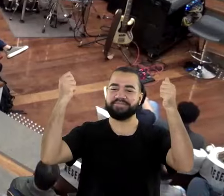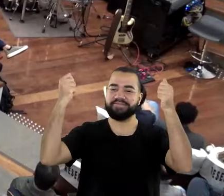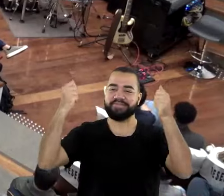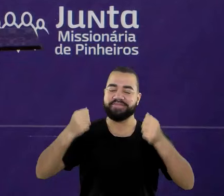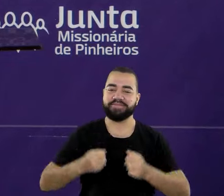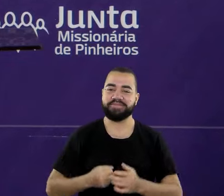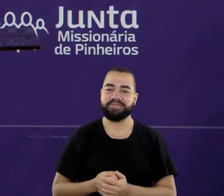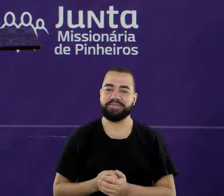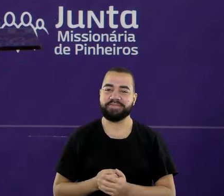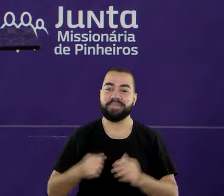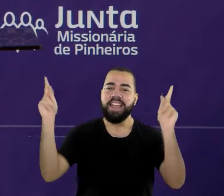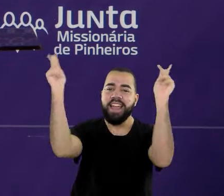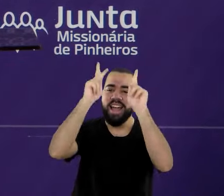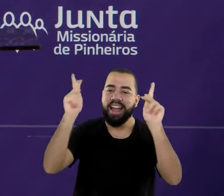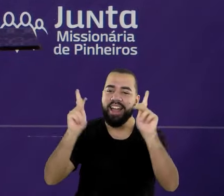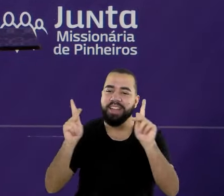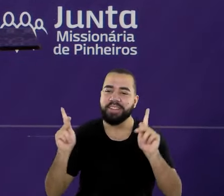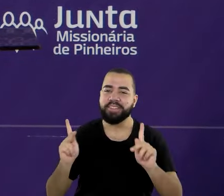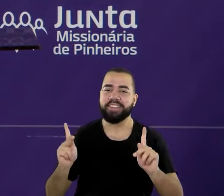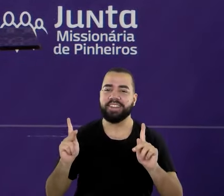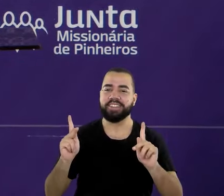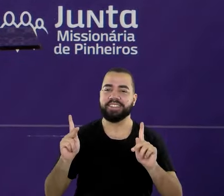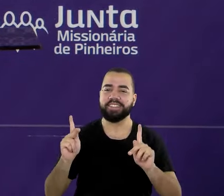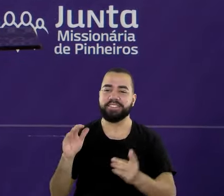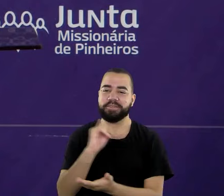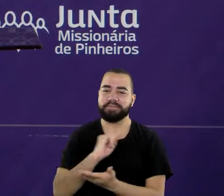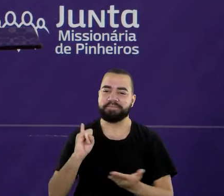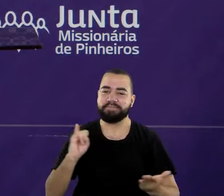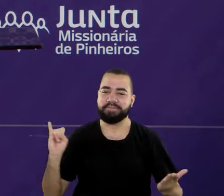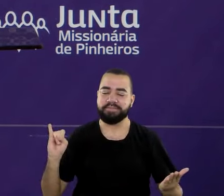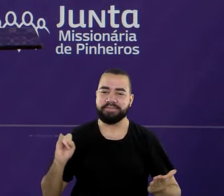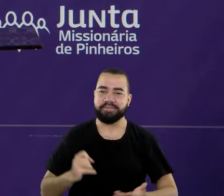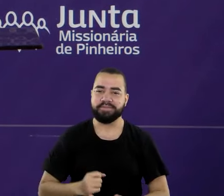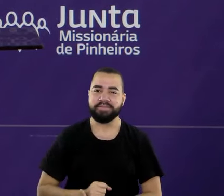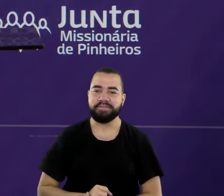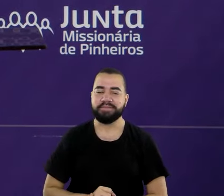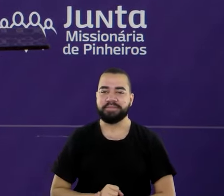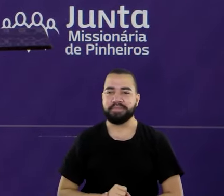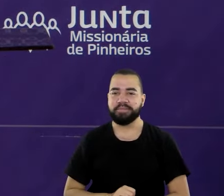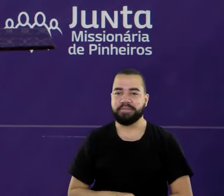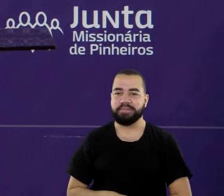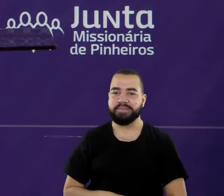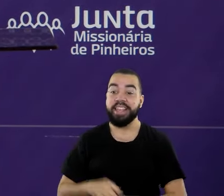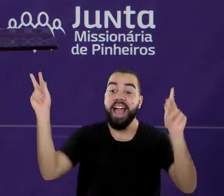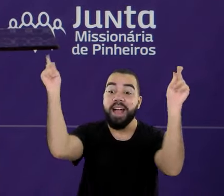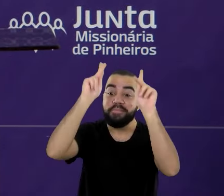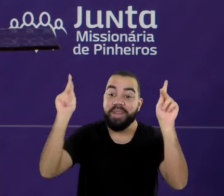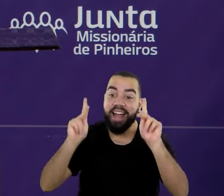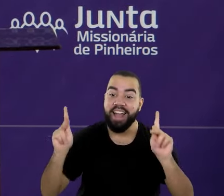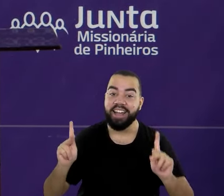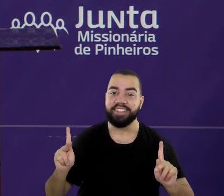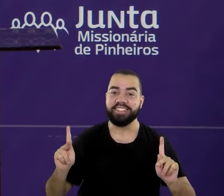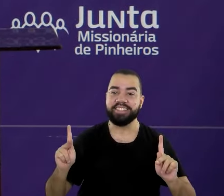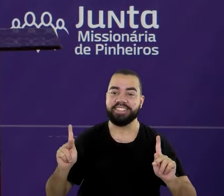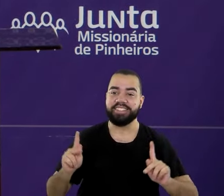제가 샬롬 하면 한번 부위로 부응을 해 주시면 감사하겠습니다. 샬롬. 에,